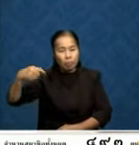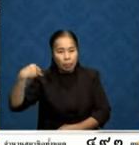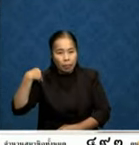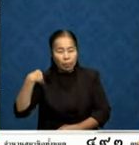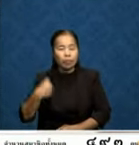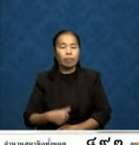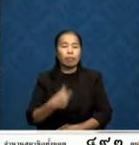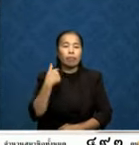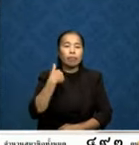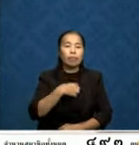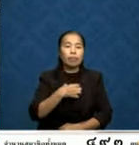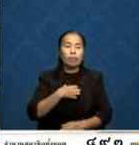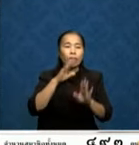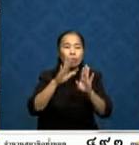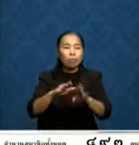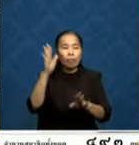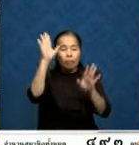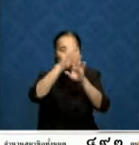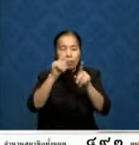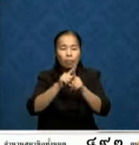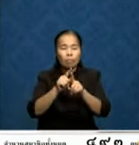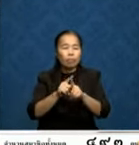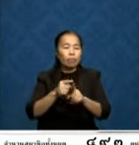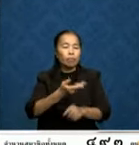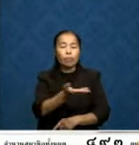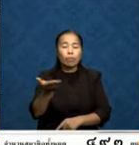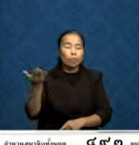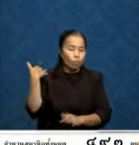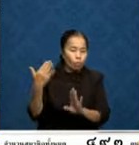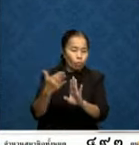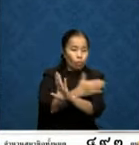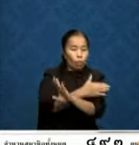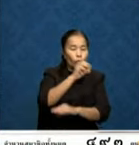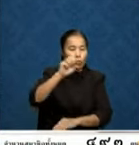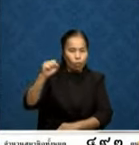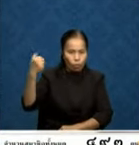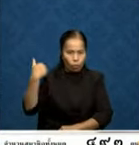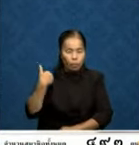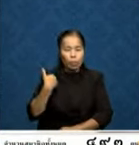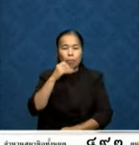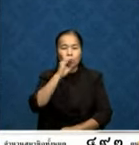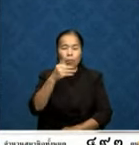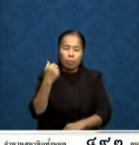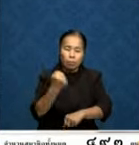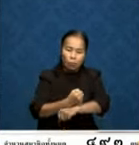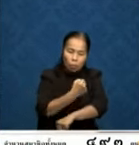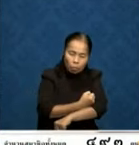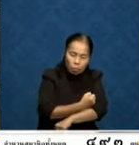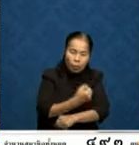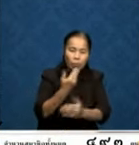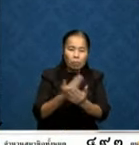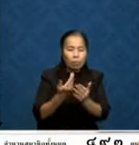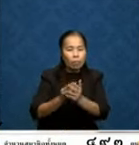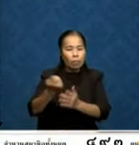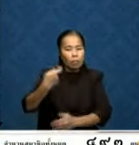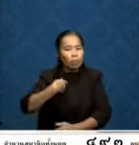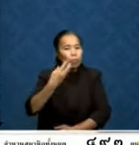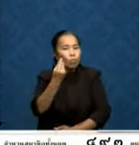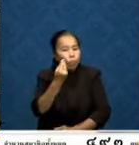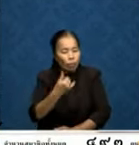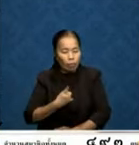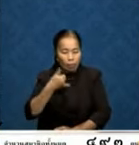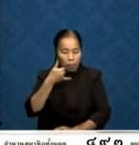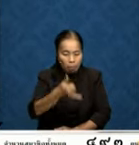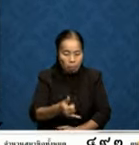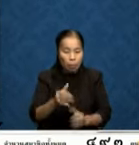ด็นในตอนแรกว่าคล้ายๆกับเพื่อสมาชิกก่อนหน้านี้ครับว่าเอ๊ะได้ค่าตอบแทนกันเท่าไหร่ค่าเบี้ยประชุมกันเท่าไหร่ก็อย